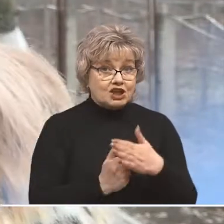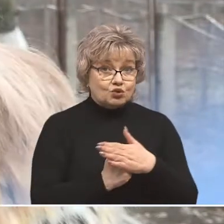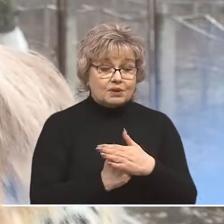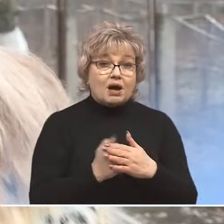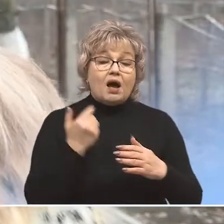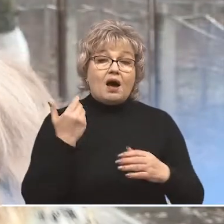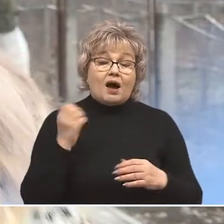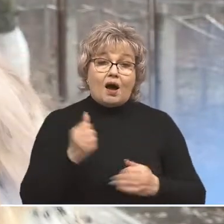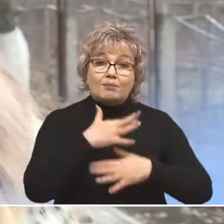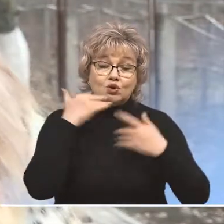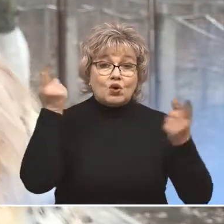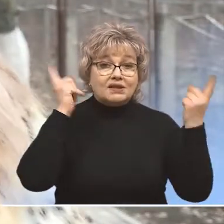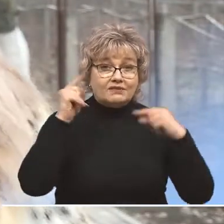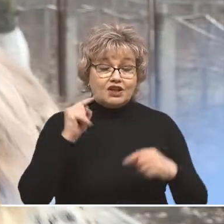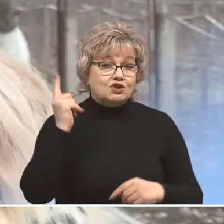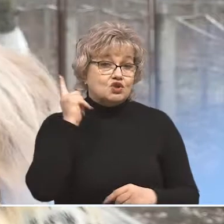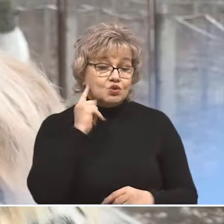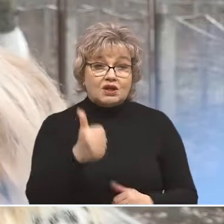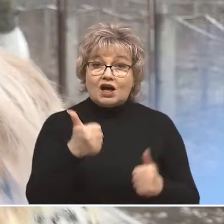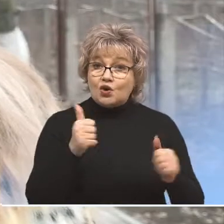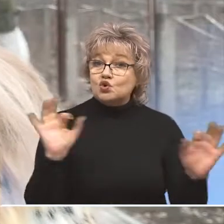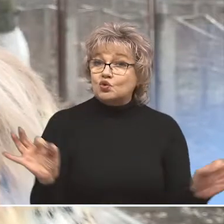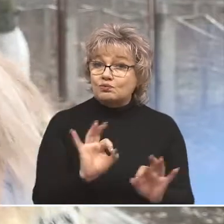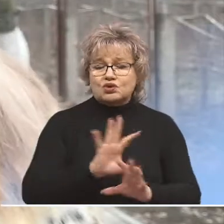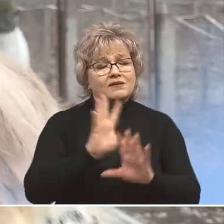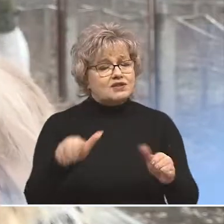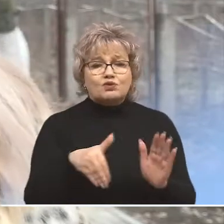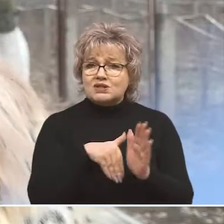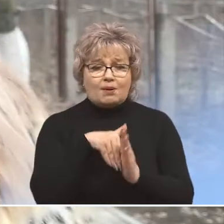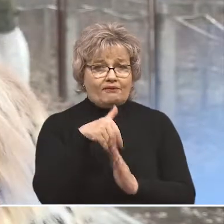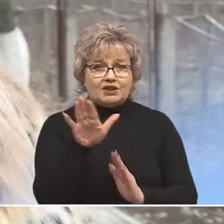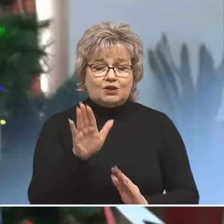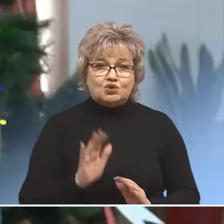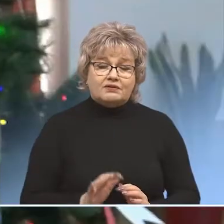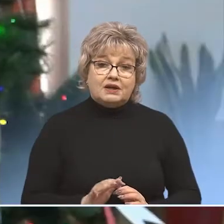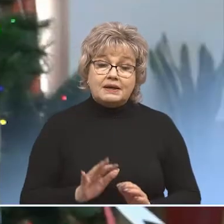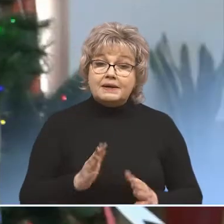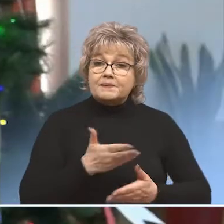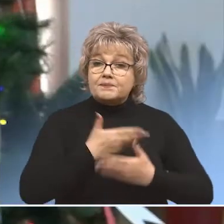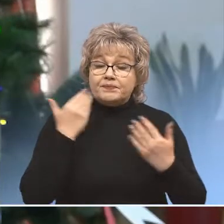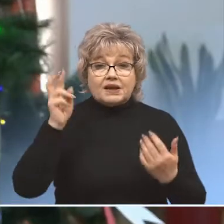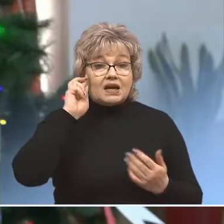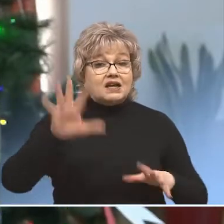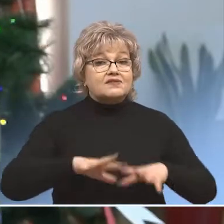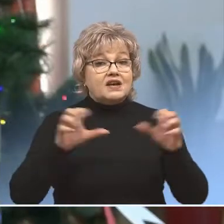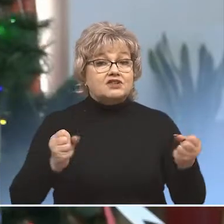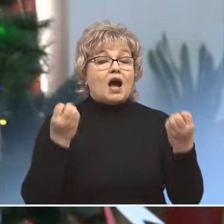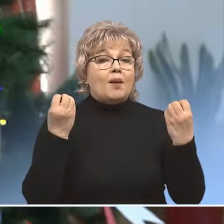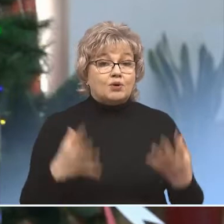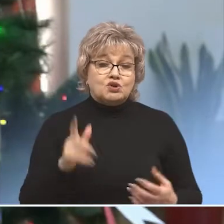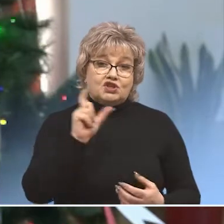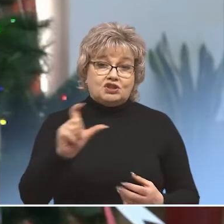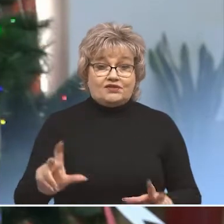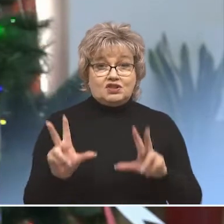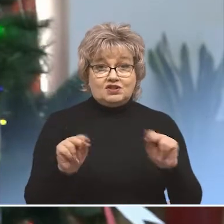достигнутом, а много творить, слушать хорошую музыку, ну и всего самого наилучшего. Ни золота, ни королевской власти, а